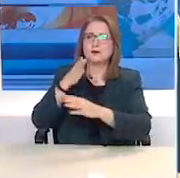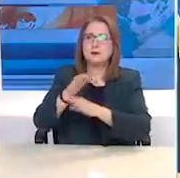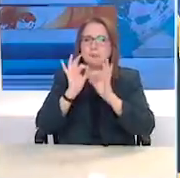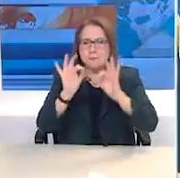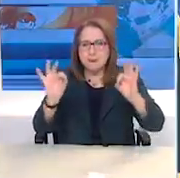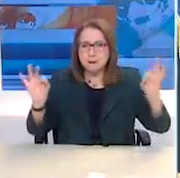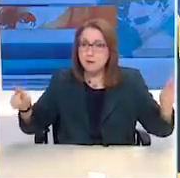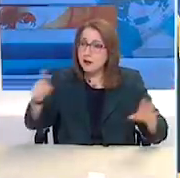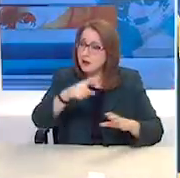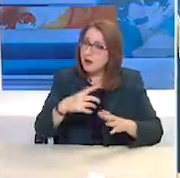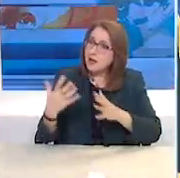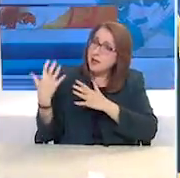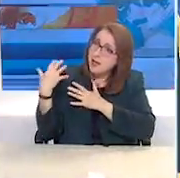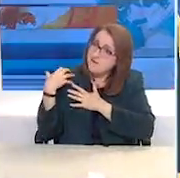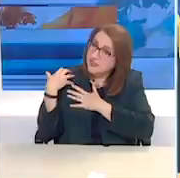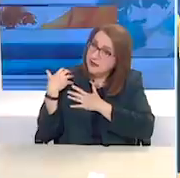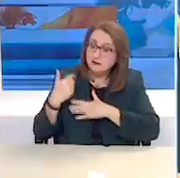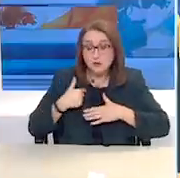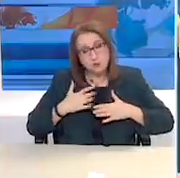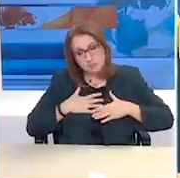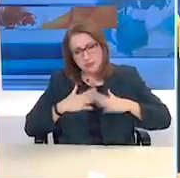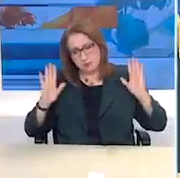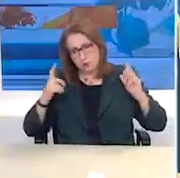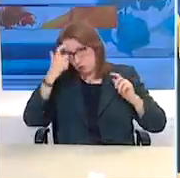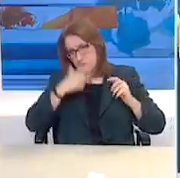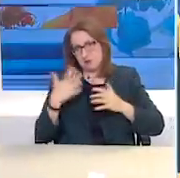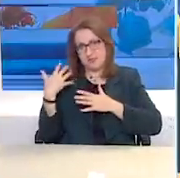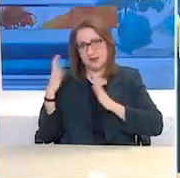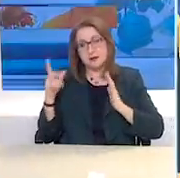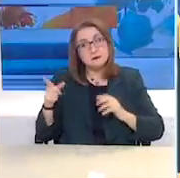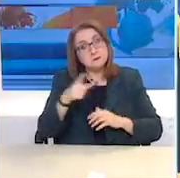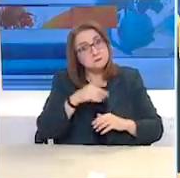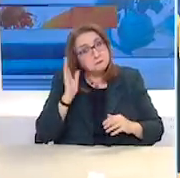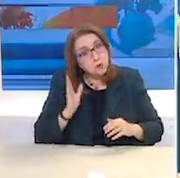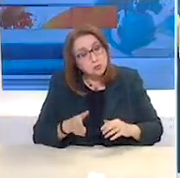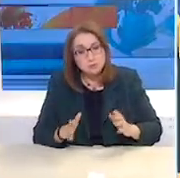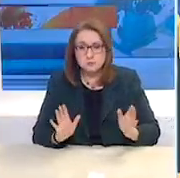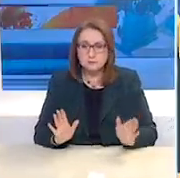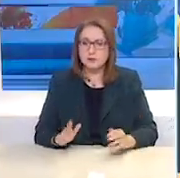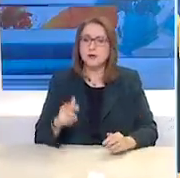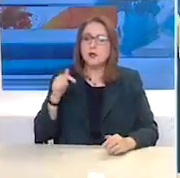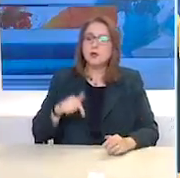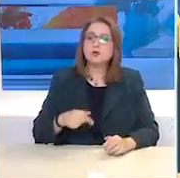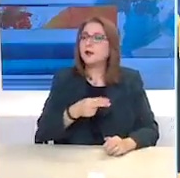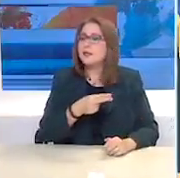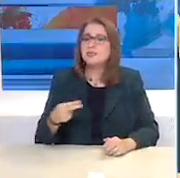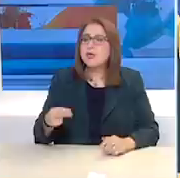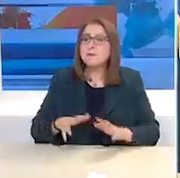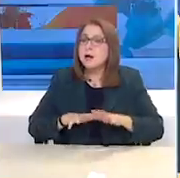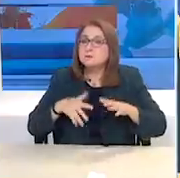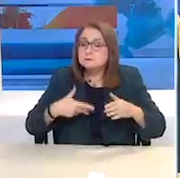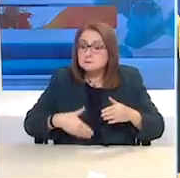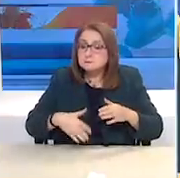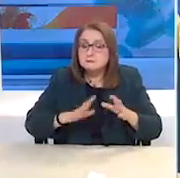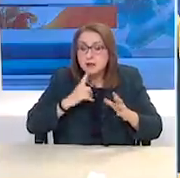Σχετικά με το αν αυτές τις ημέρες προβλέπεται η κορύφωση του πρώτου κύματος πανδημίας στη χώρα, ή αν αυτό ξεπεράστηκε ή επίκειται